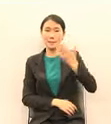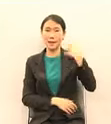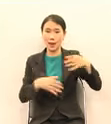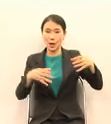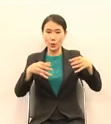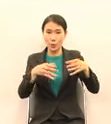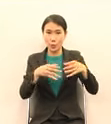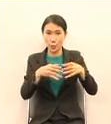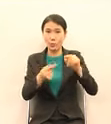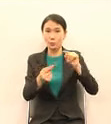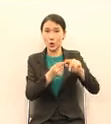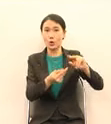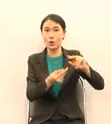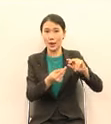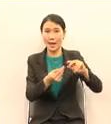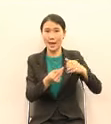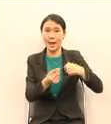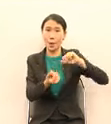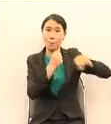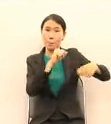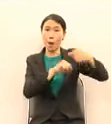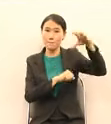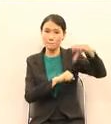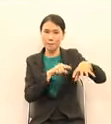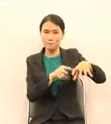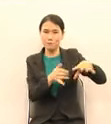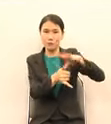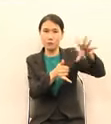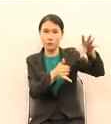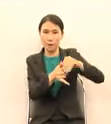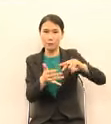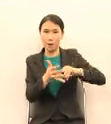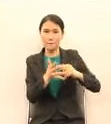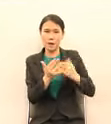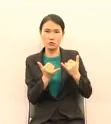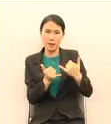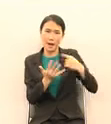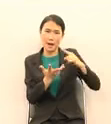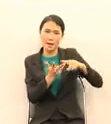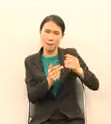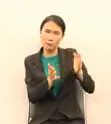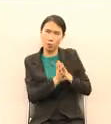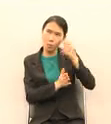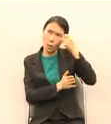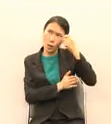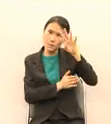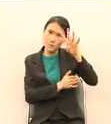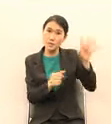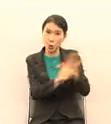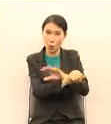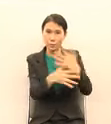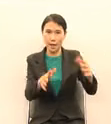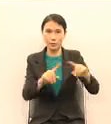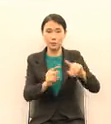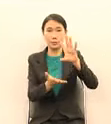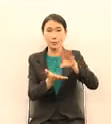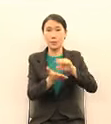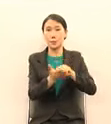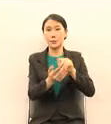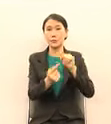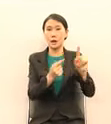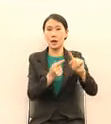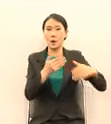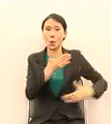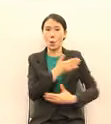ยติดเชื้อจากสนามมวยค่ะเนื่องจากว่าระยะการฟักตัวก็พ้น14วันข้อมูลจากทางระบาดวิทยาค่ะอาจารย์แ